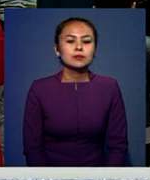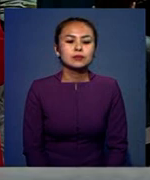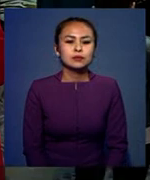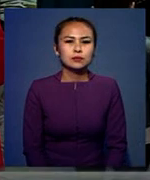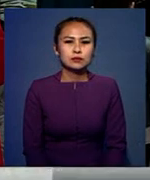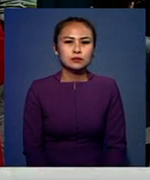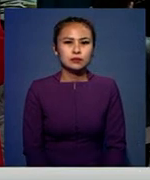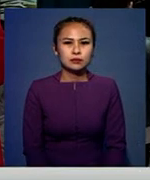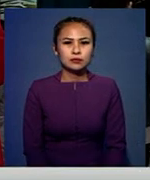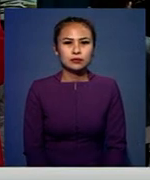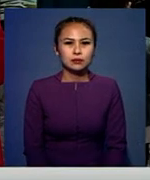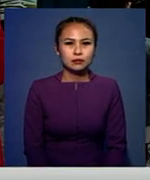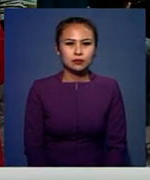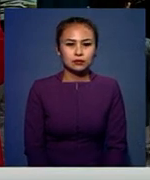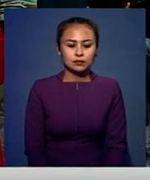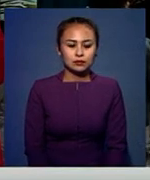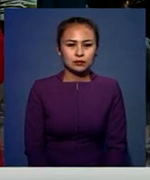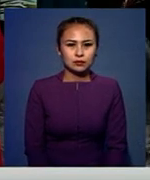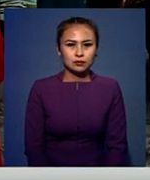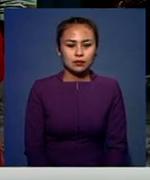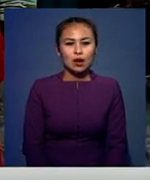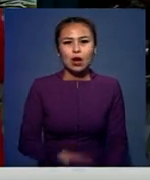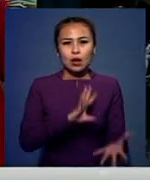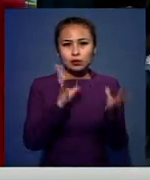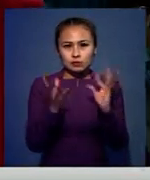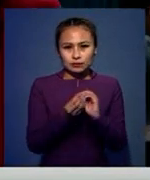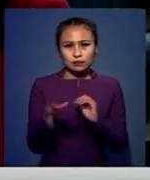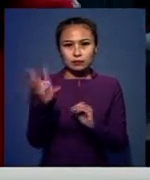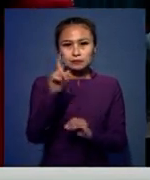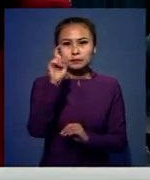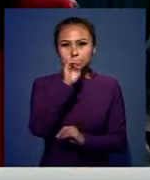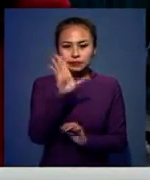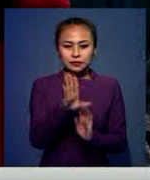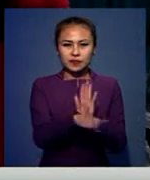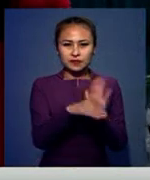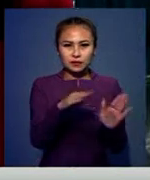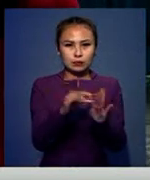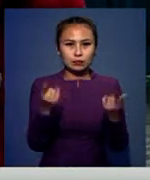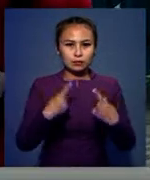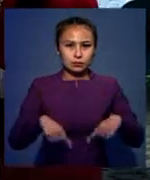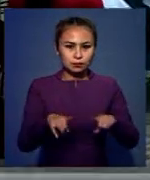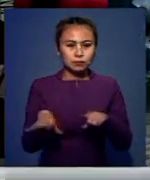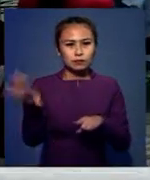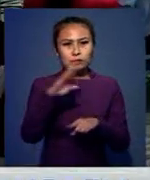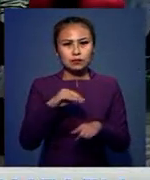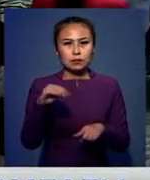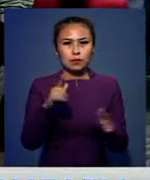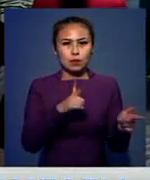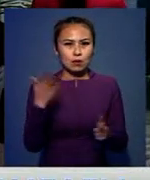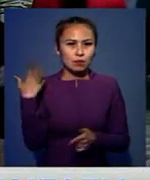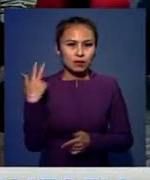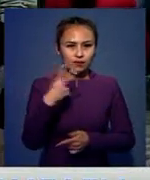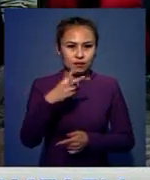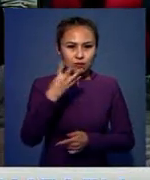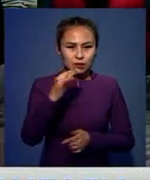целом голосование проходит очень организованно. Дауыс беру барысы ұйымшылдықпен өтіп жатыр. Негізі біз Қазақстанға мамырдың 20-сында келгенбіз. Содан